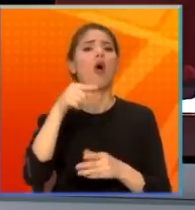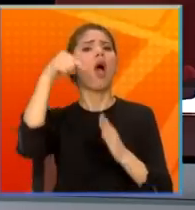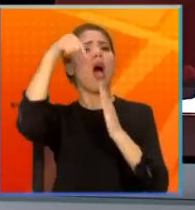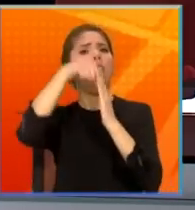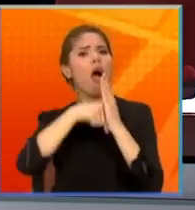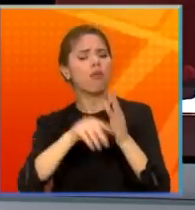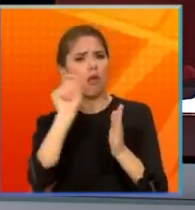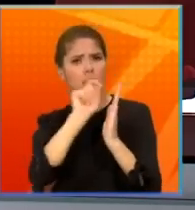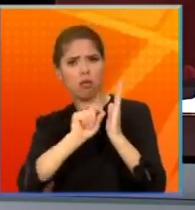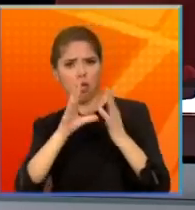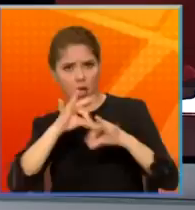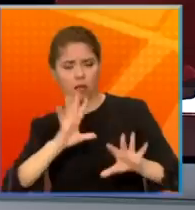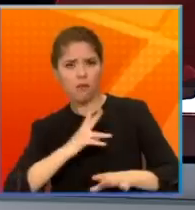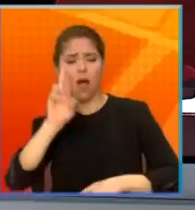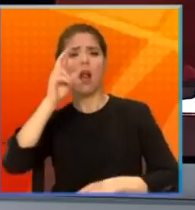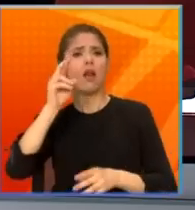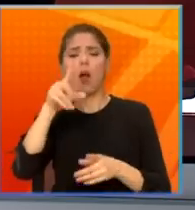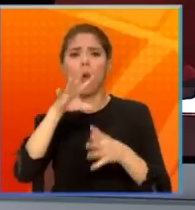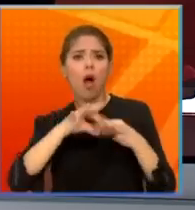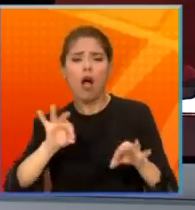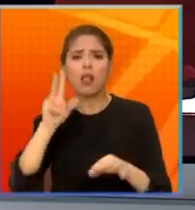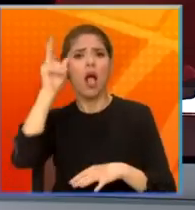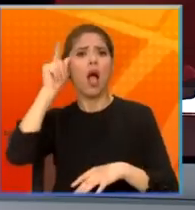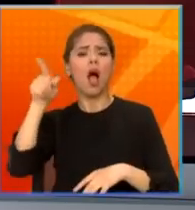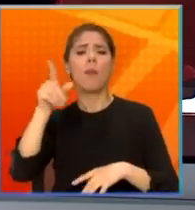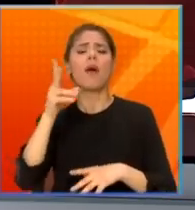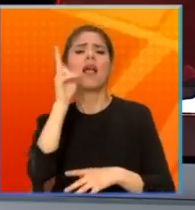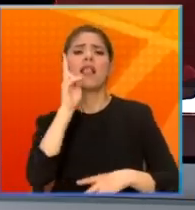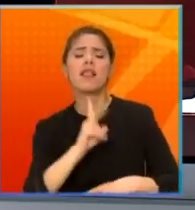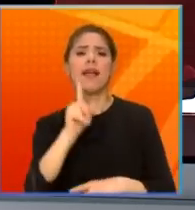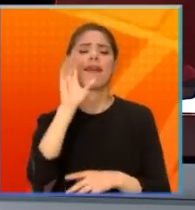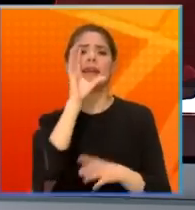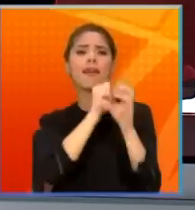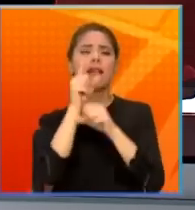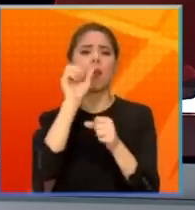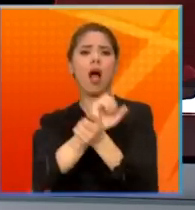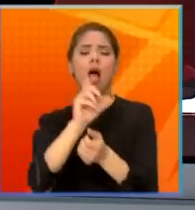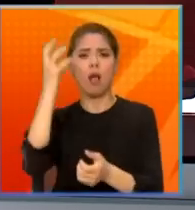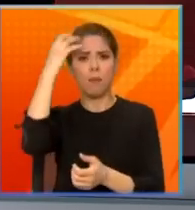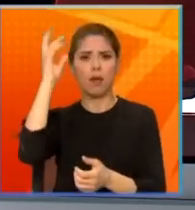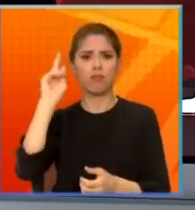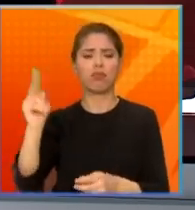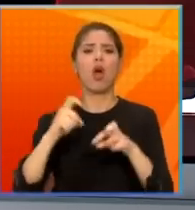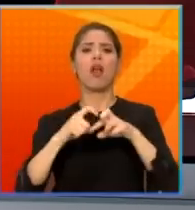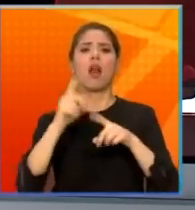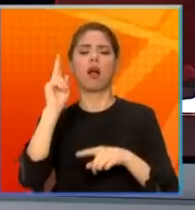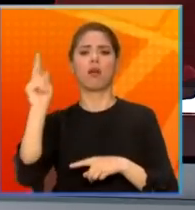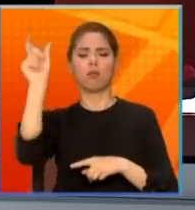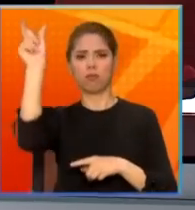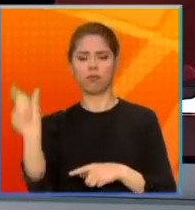ayrıntısına kadar yazılı. Raporu hazırlayansa Amerika'nın en zengin ve gizemli ailelerinin başında gelen